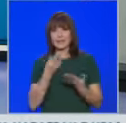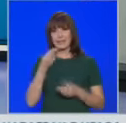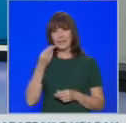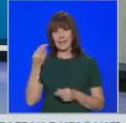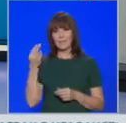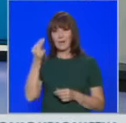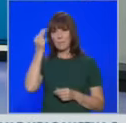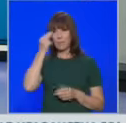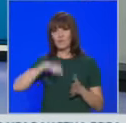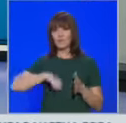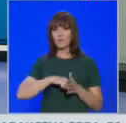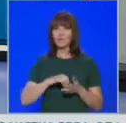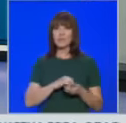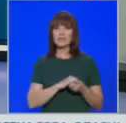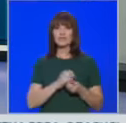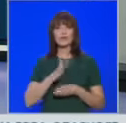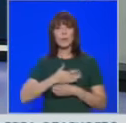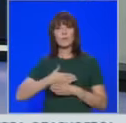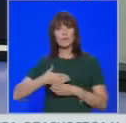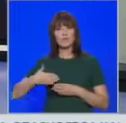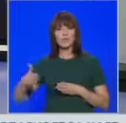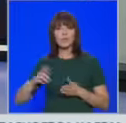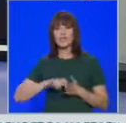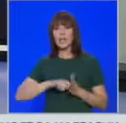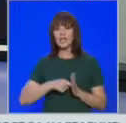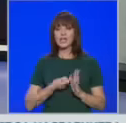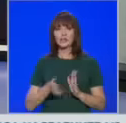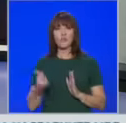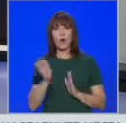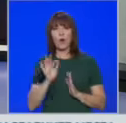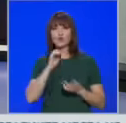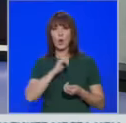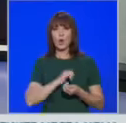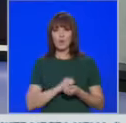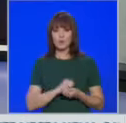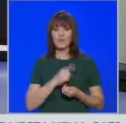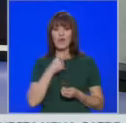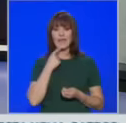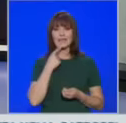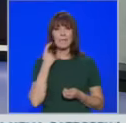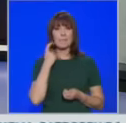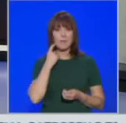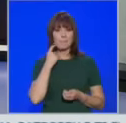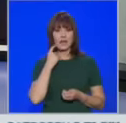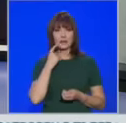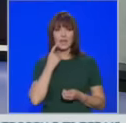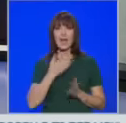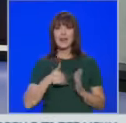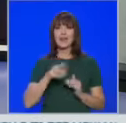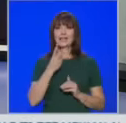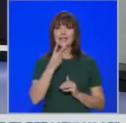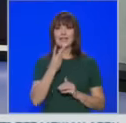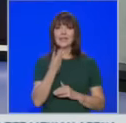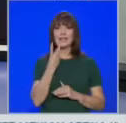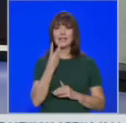въпрос. Българският футболен съюз ще продължи с неправомерното изключване на още клубове. Това заяви Димитър Бербатов, според когото над 3000